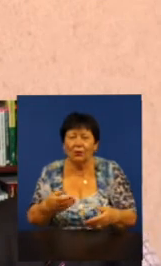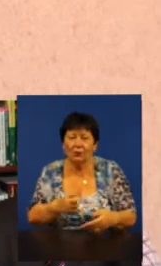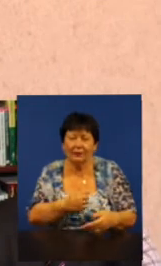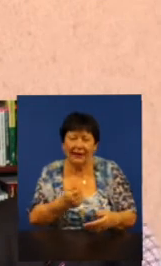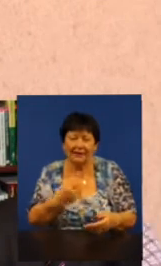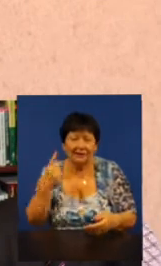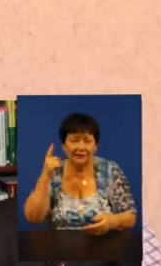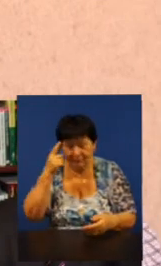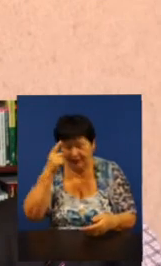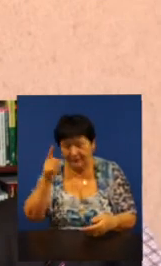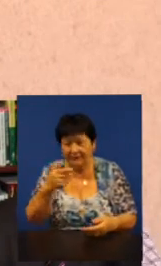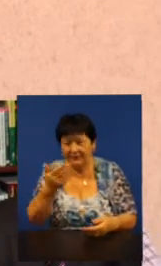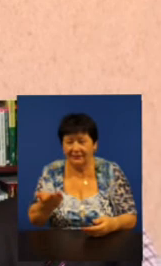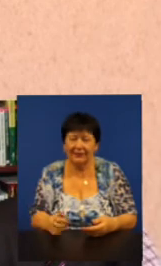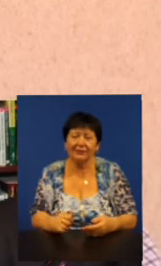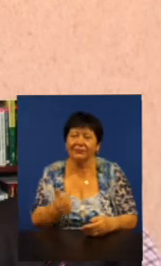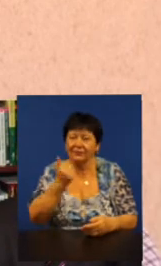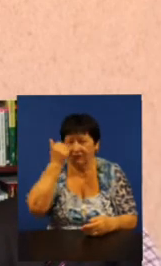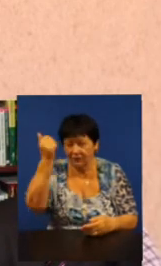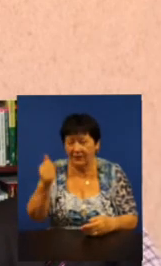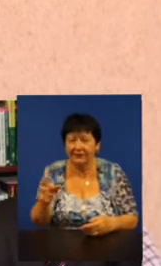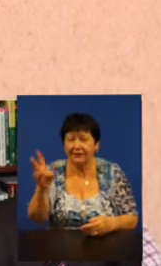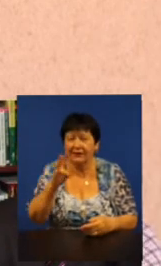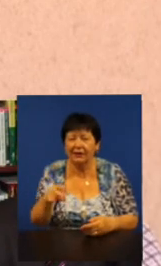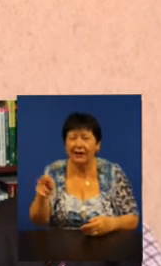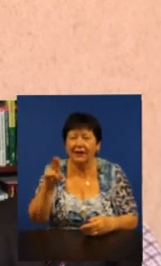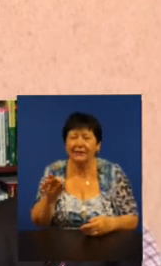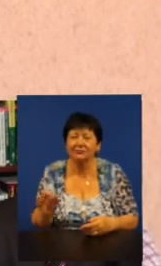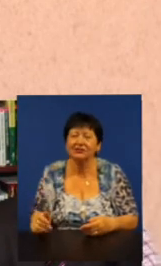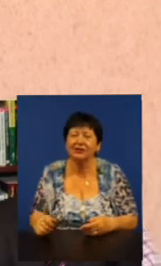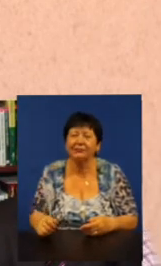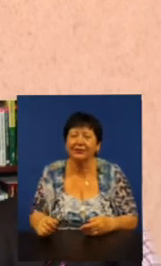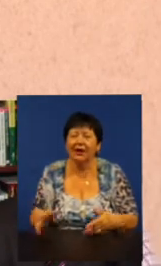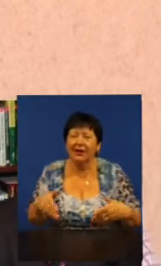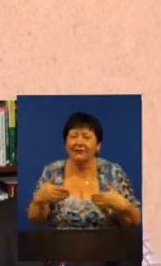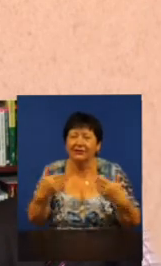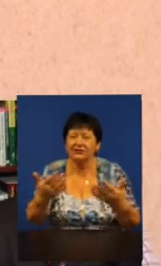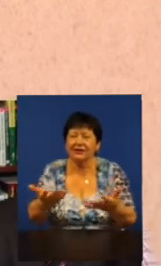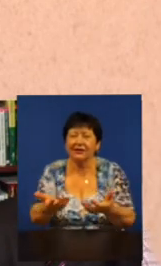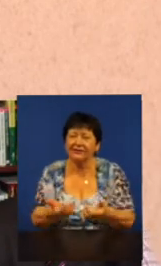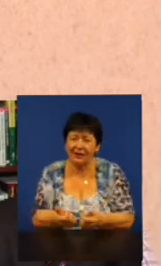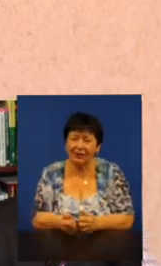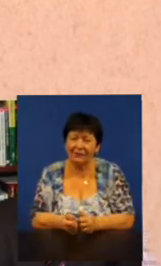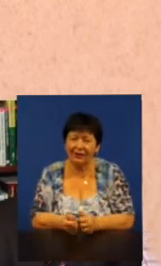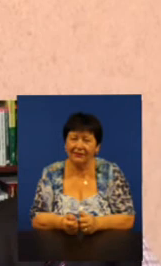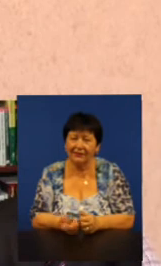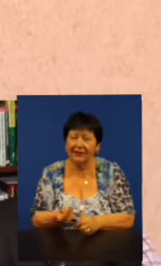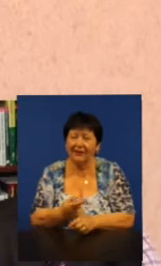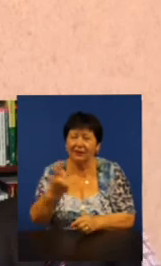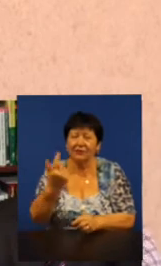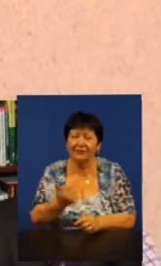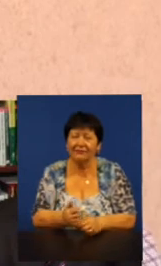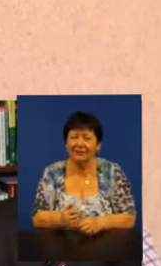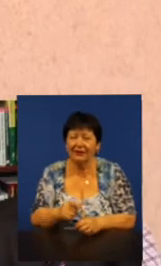felicitări. Mulțumesc, Nicolae Dabija, mulțumesc. Felicitările se primesc încă o